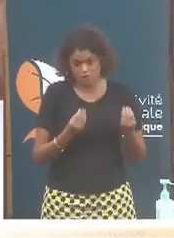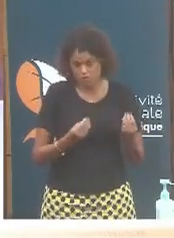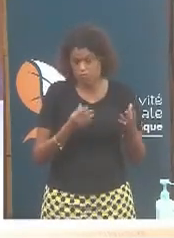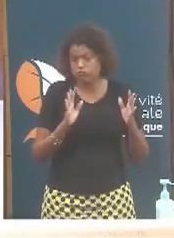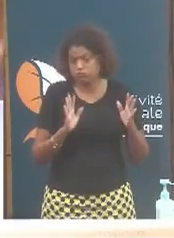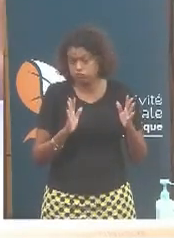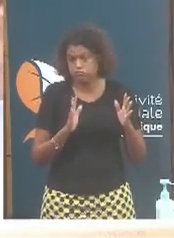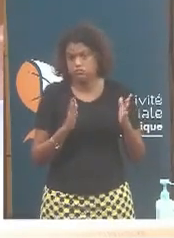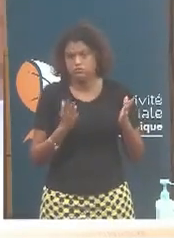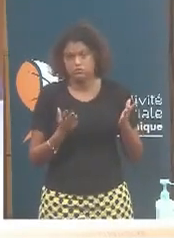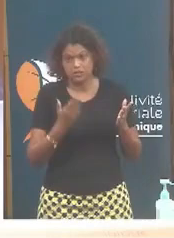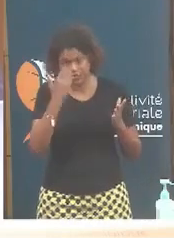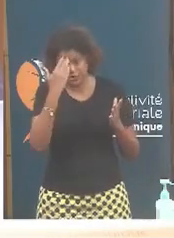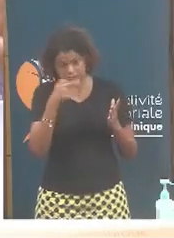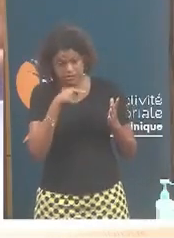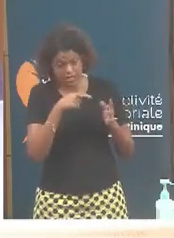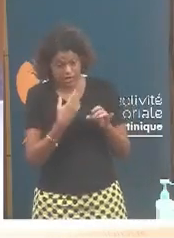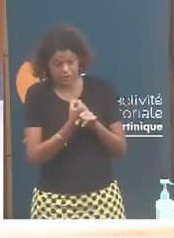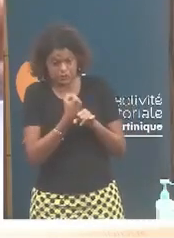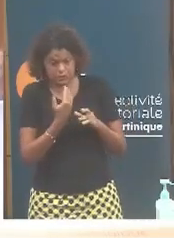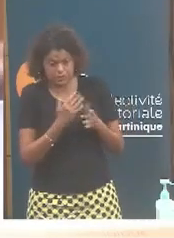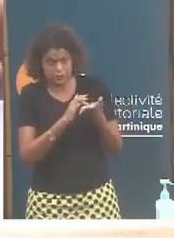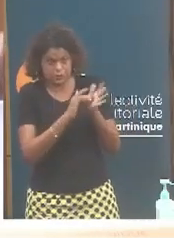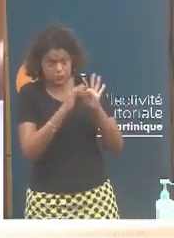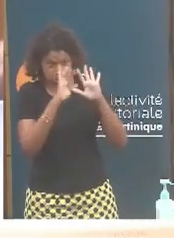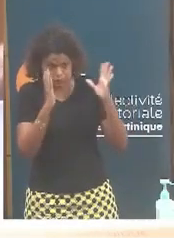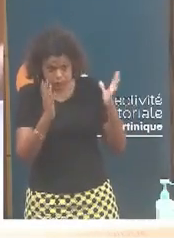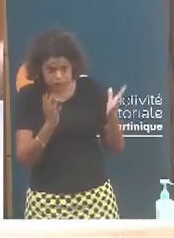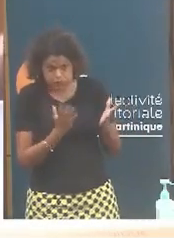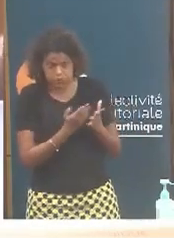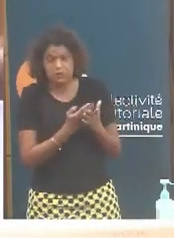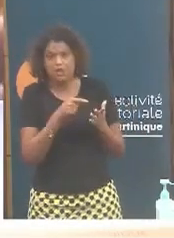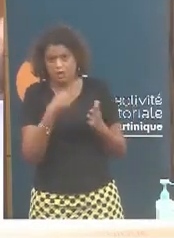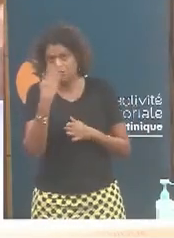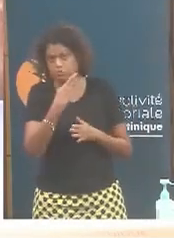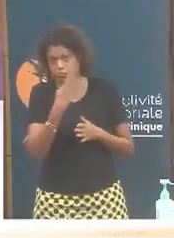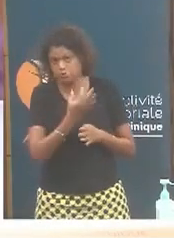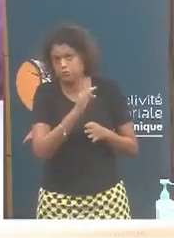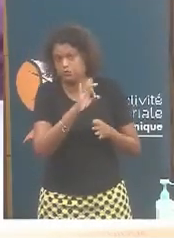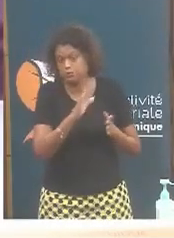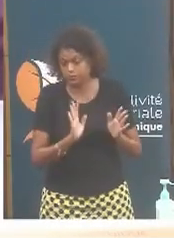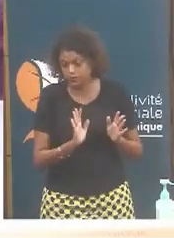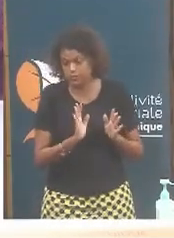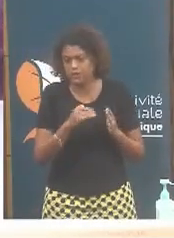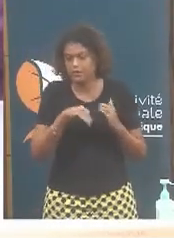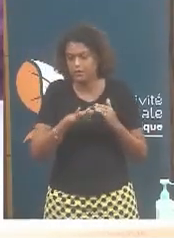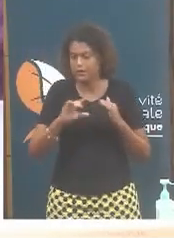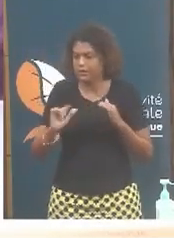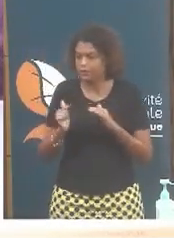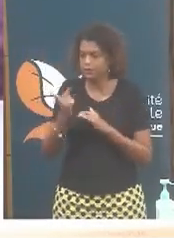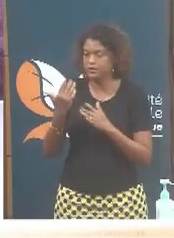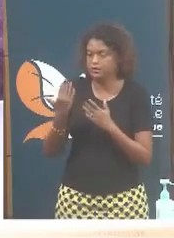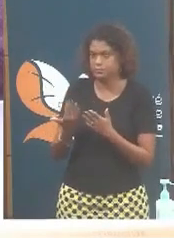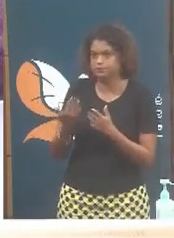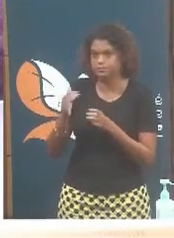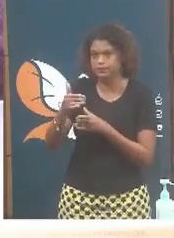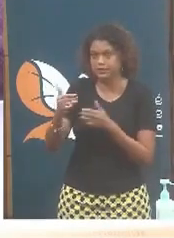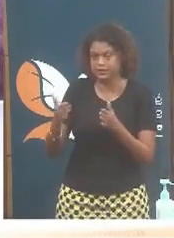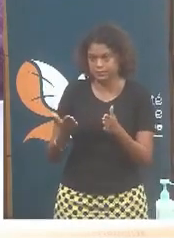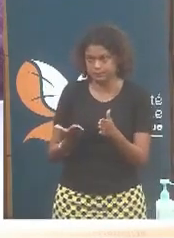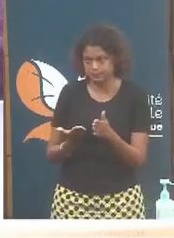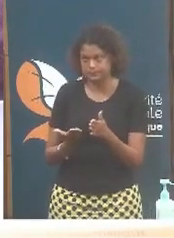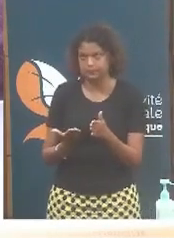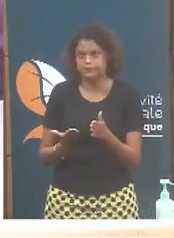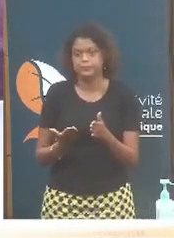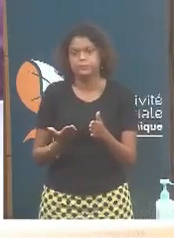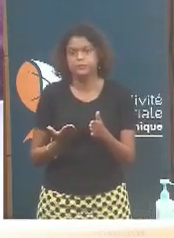dire si on arrive à faire tout ça, puisque tout ça représente des besoins. Maintenant, il y a la deuxième partie.